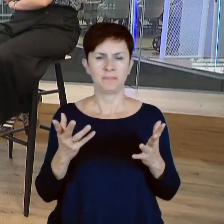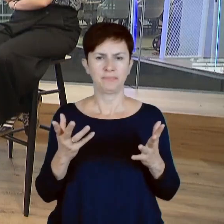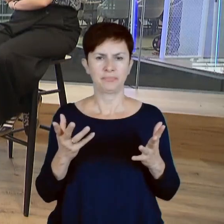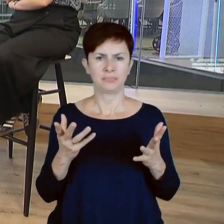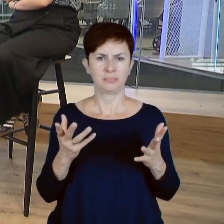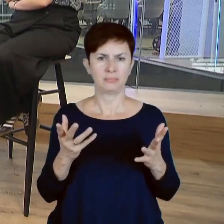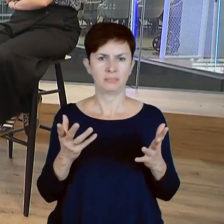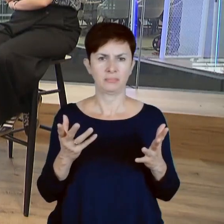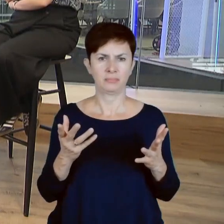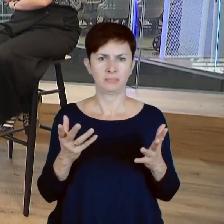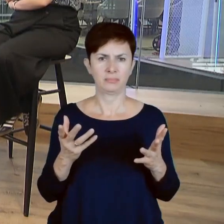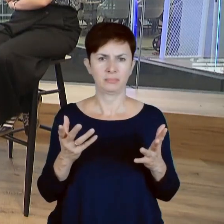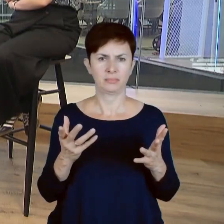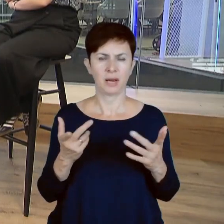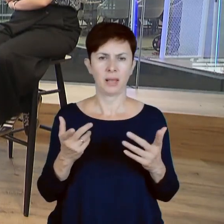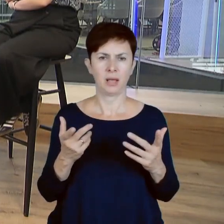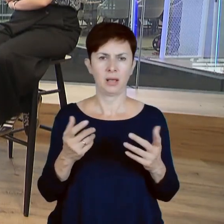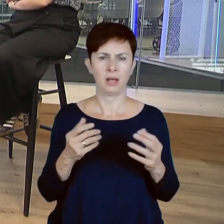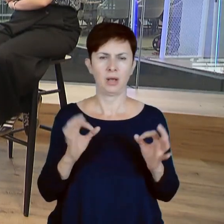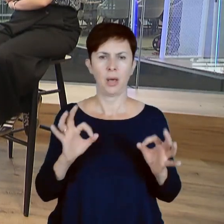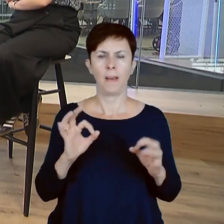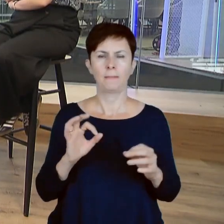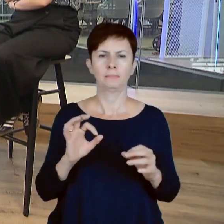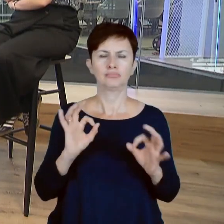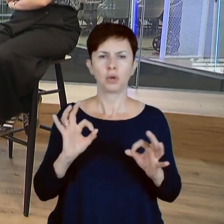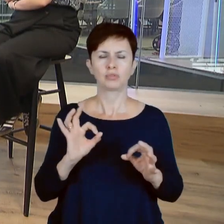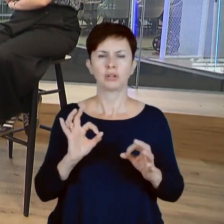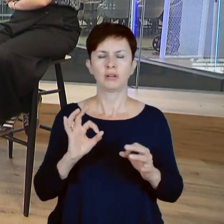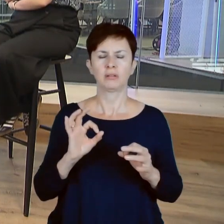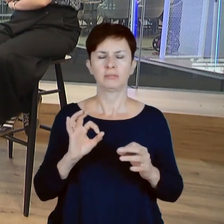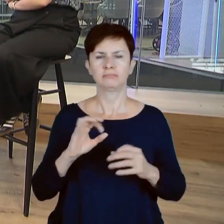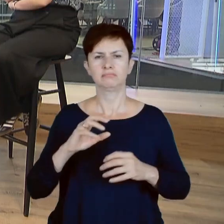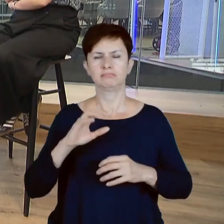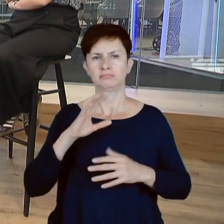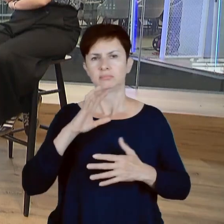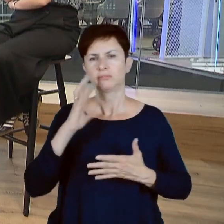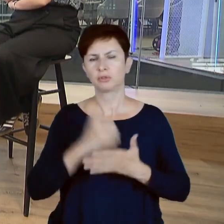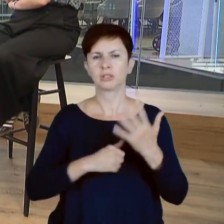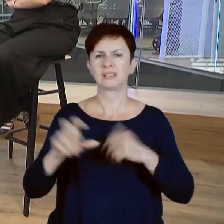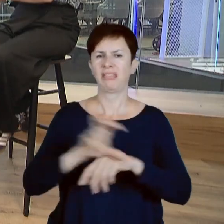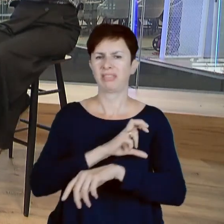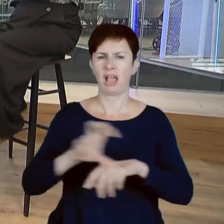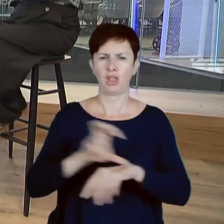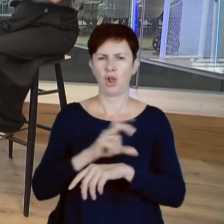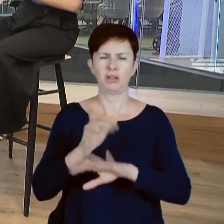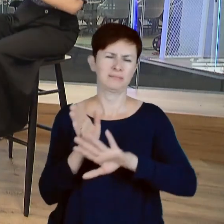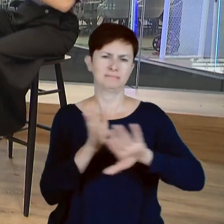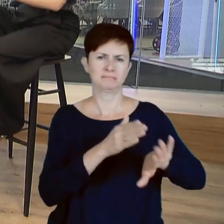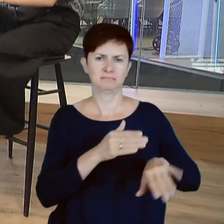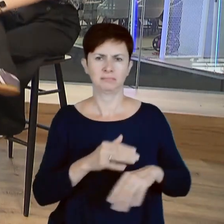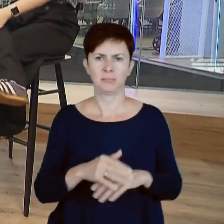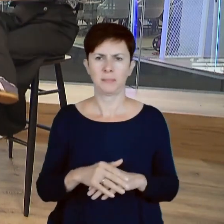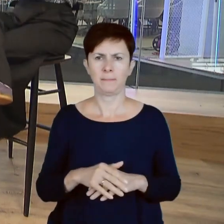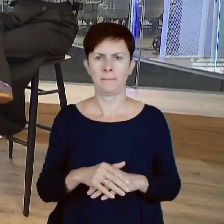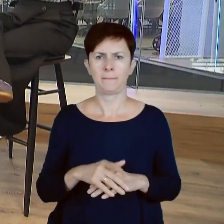nie produktywne wykorzystanie technologii jest kluczem do tego, jakimi będziemy społeczeństwem za 20 lat. To jest paraliż decyzyjny, tylko tak mówiąc